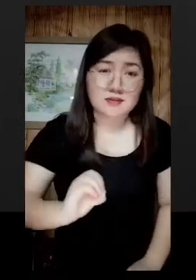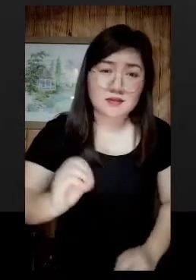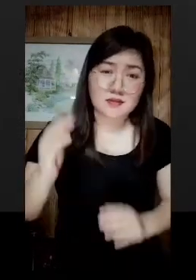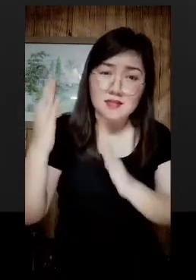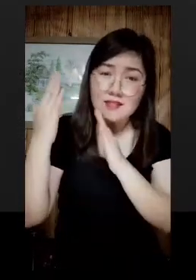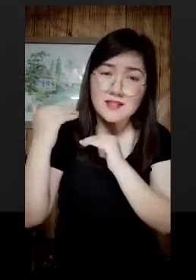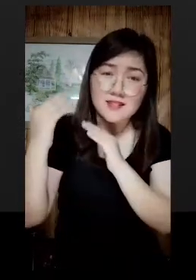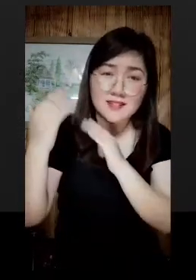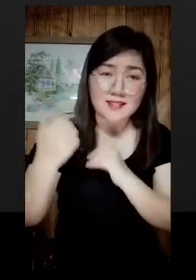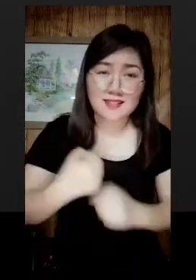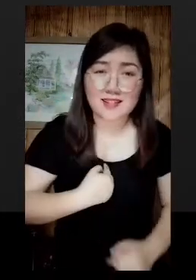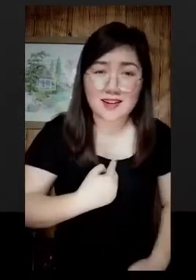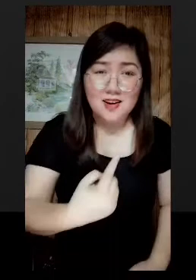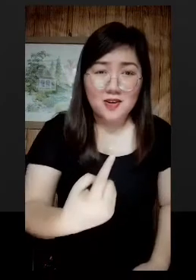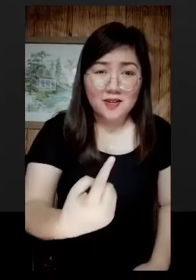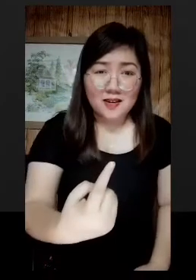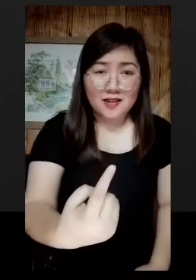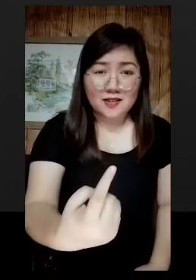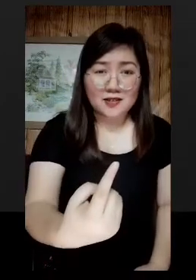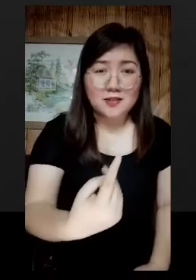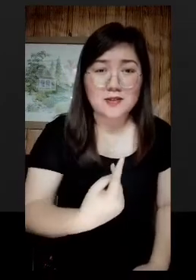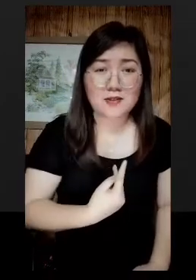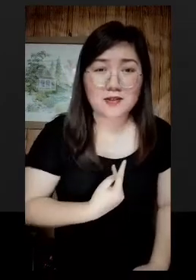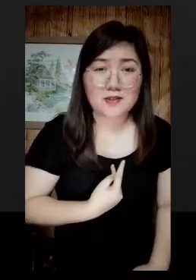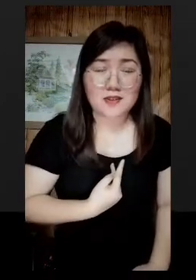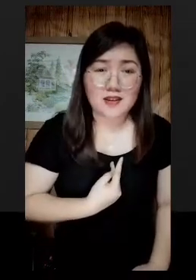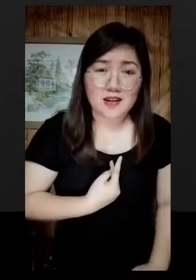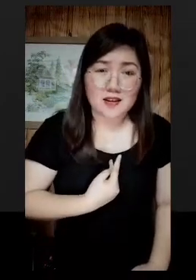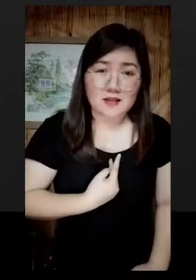pag-asa natin. Ikaw at ako,